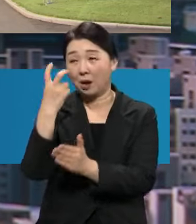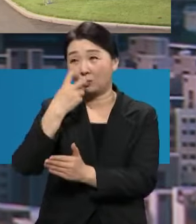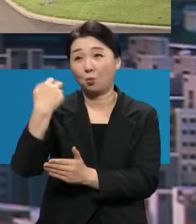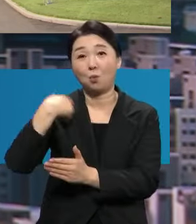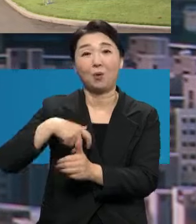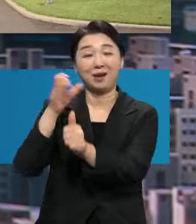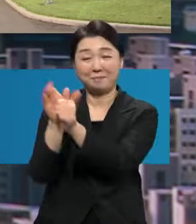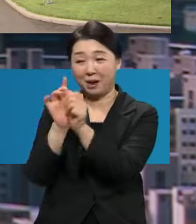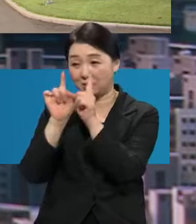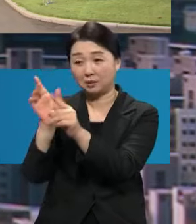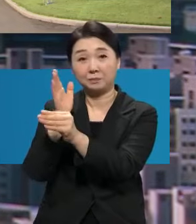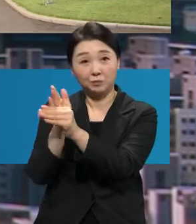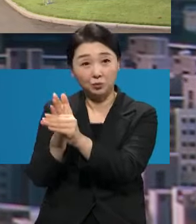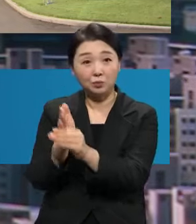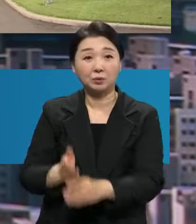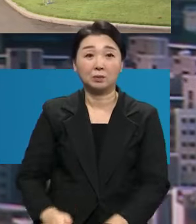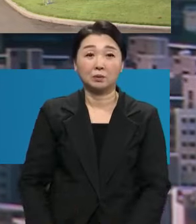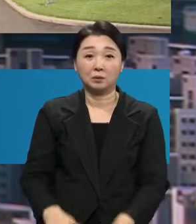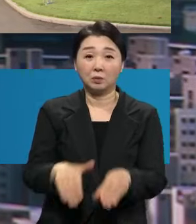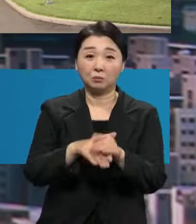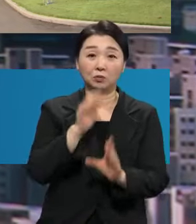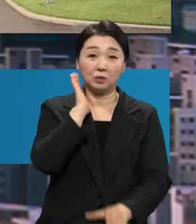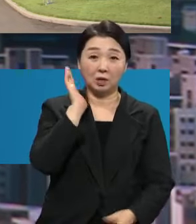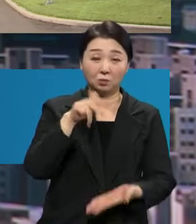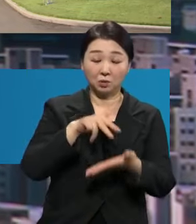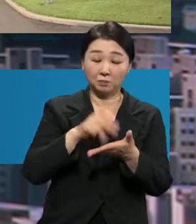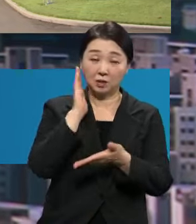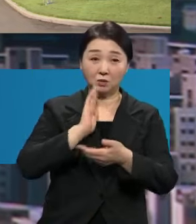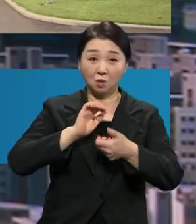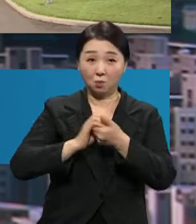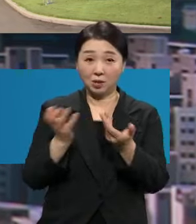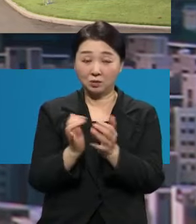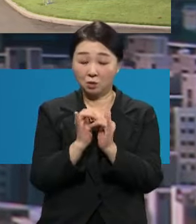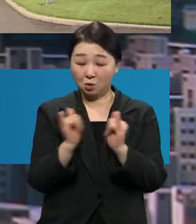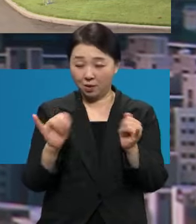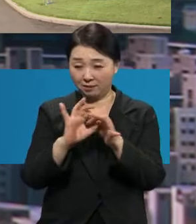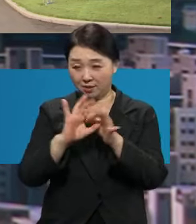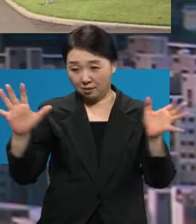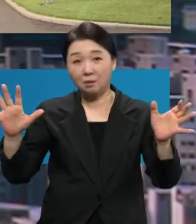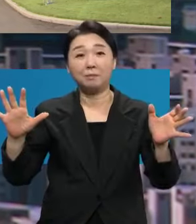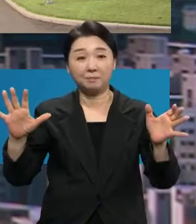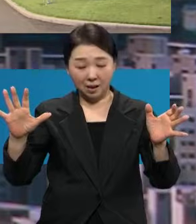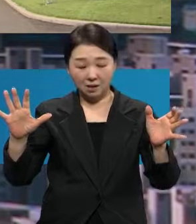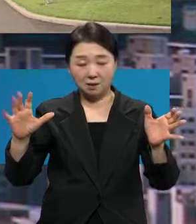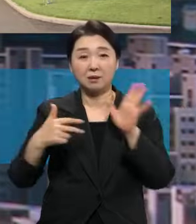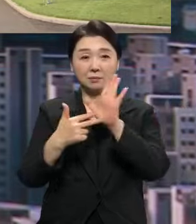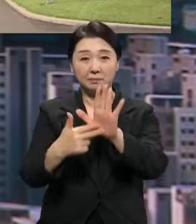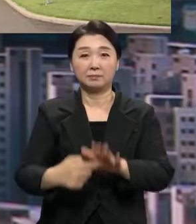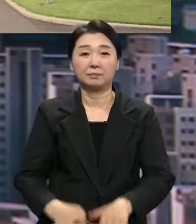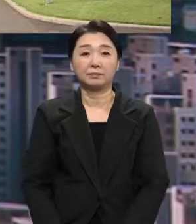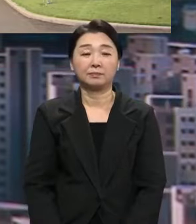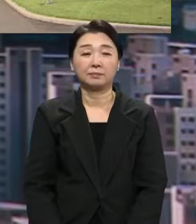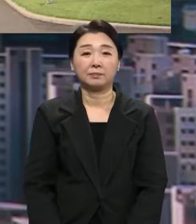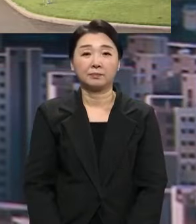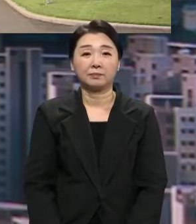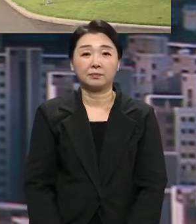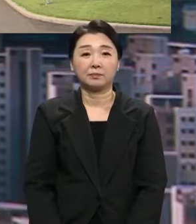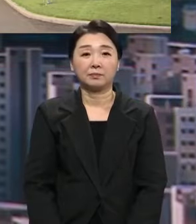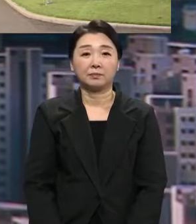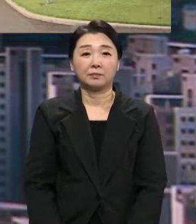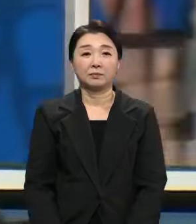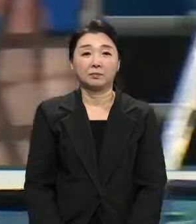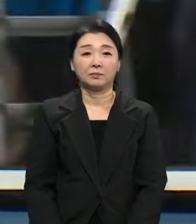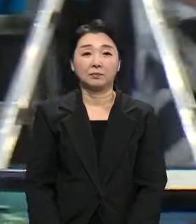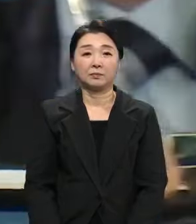맡았다고 의심하고 있습니다. 문 전 대통령 측은 청와대 직원과는 전혀 관련이 없다고 반박했습니다. 박병현 기자입니다.